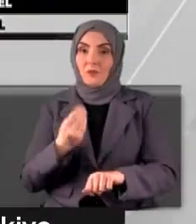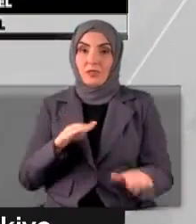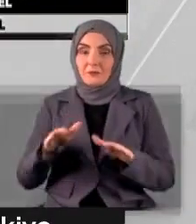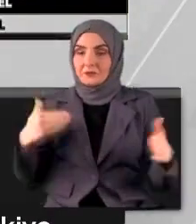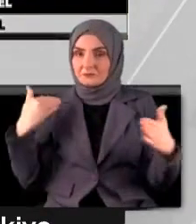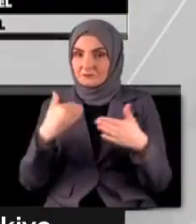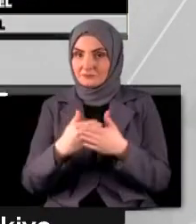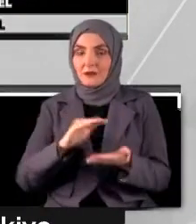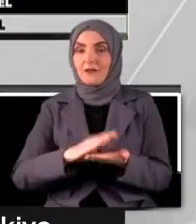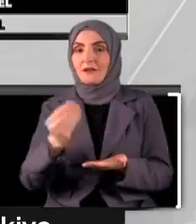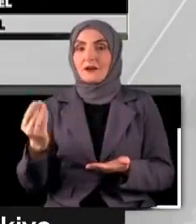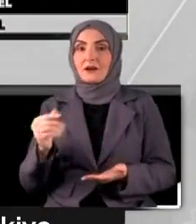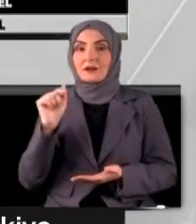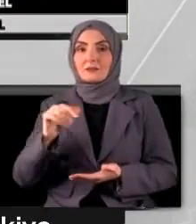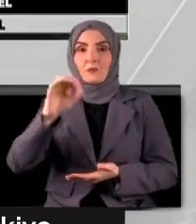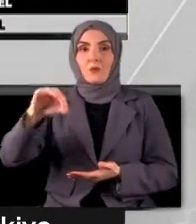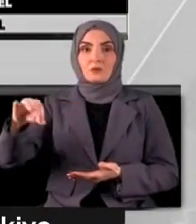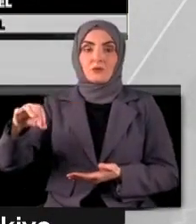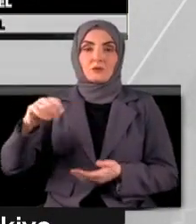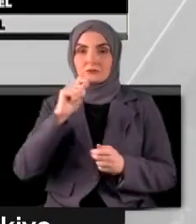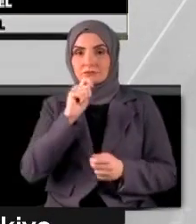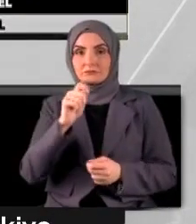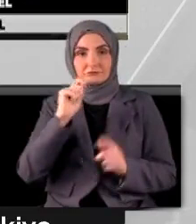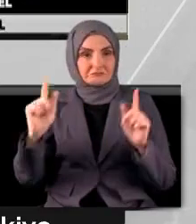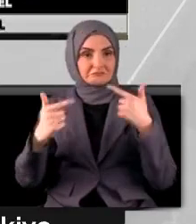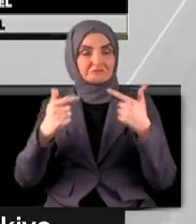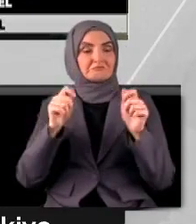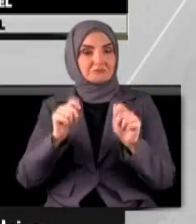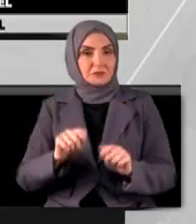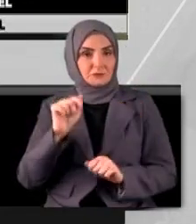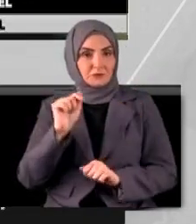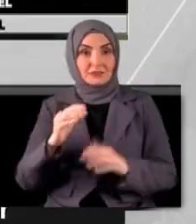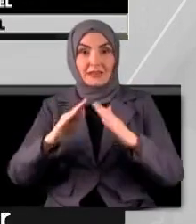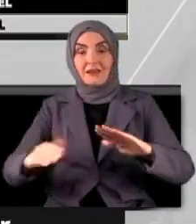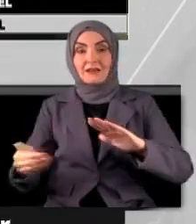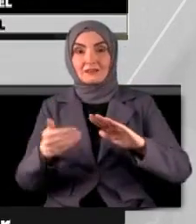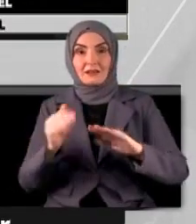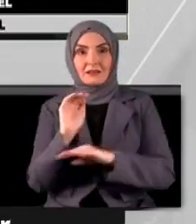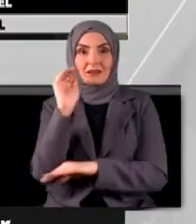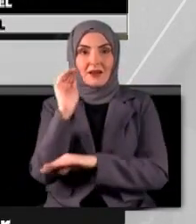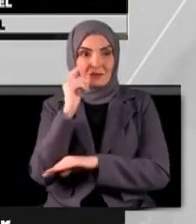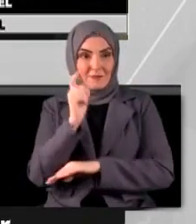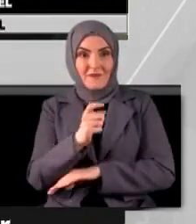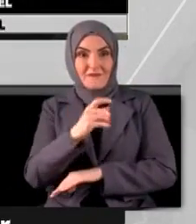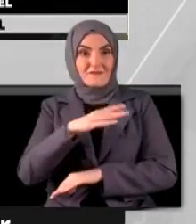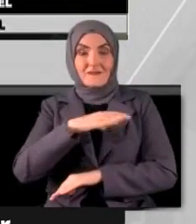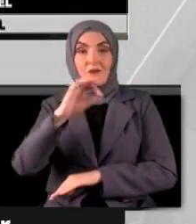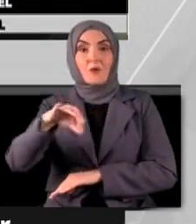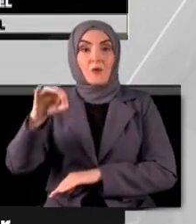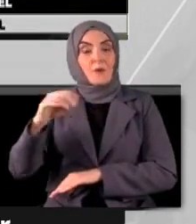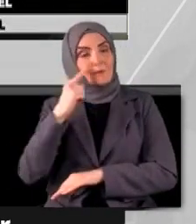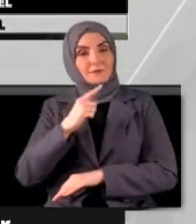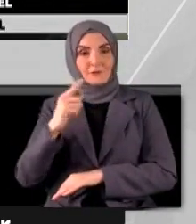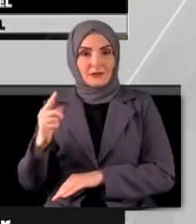gelişmeleri aktarmayı sürdürüyor. Onlara bağlanıp son durumu alacağız. Enkazda yaşam belirtisi olan noktalara gideceğiz. Kalbimiz,